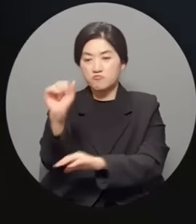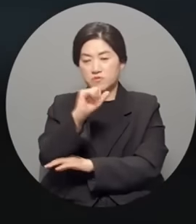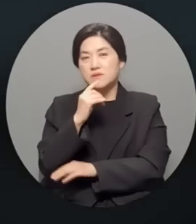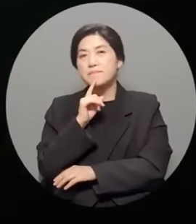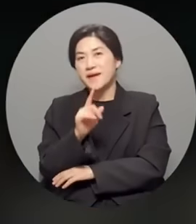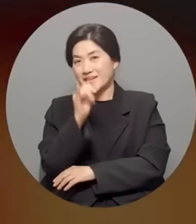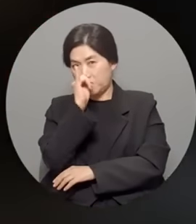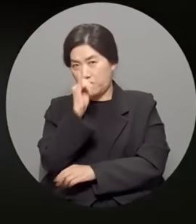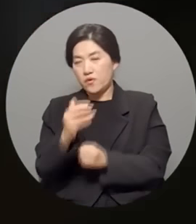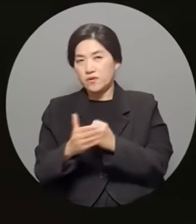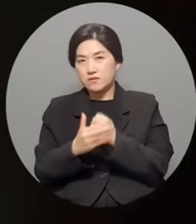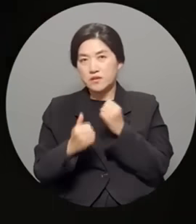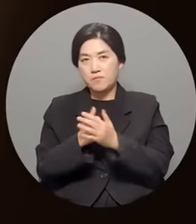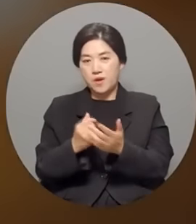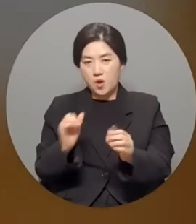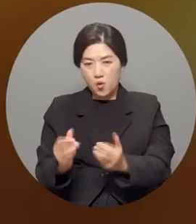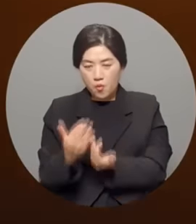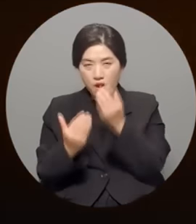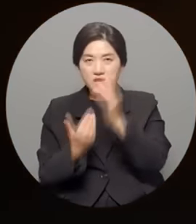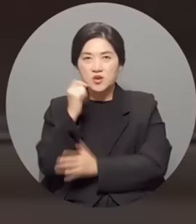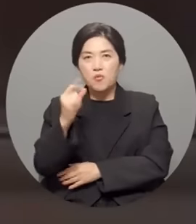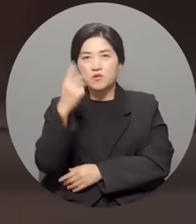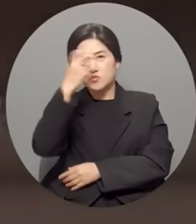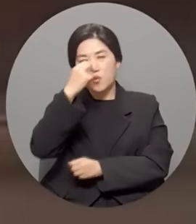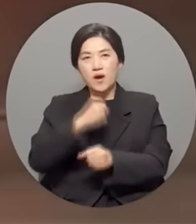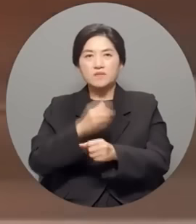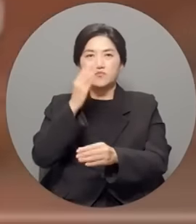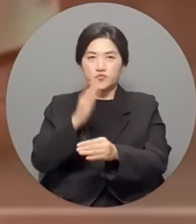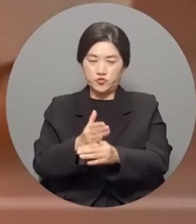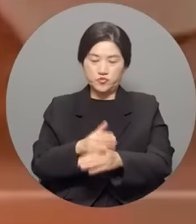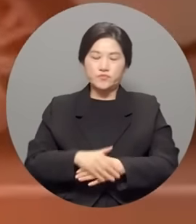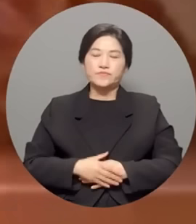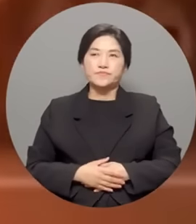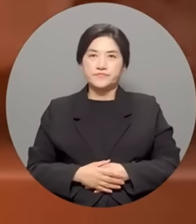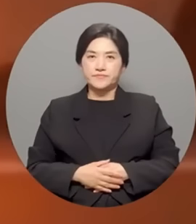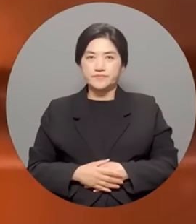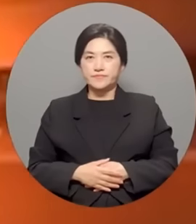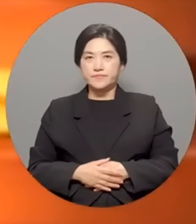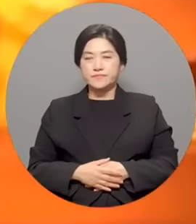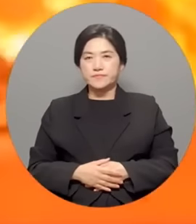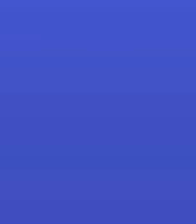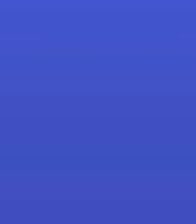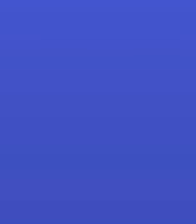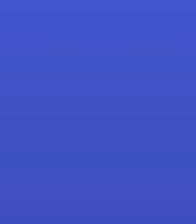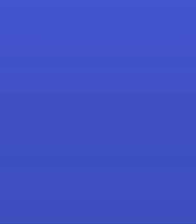운전자의 진술을 토대로 정확한 화재 원인을 조사하고 있습니다. MBC 뉴스 백승우입니다.